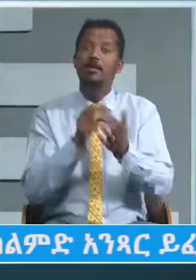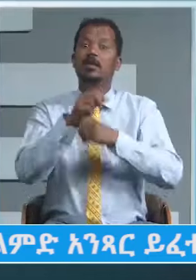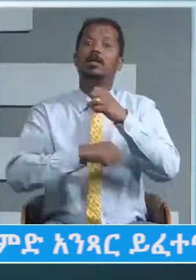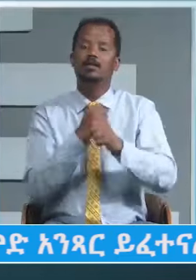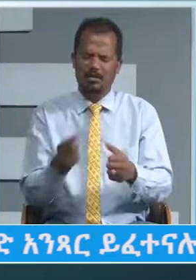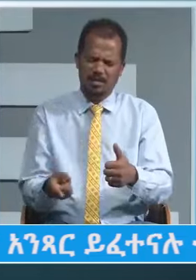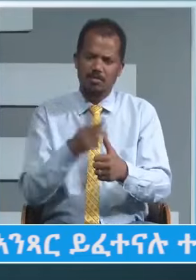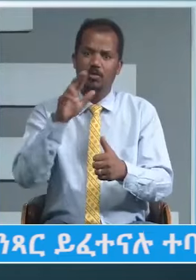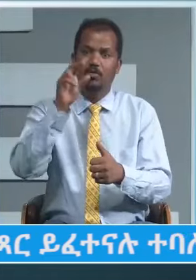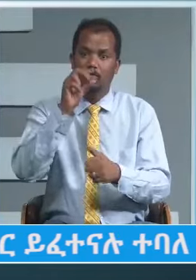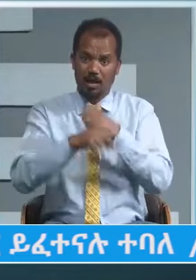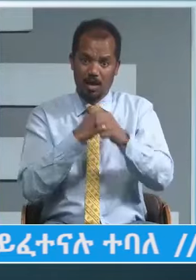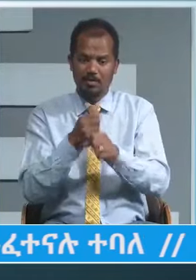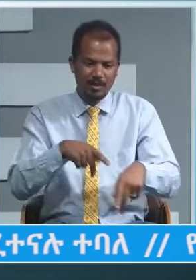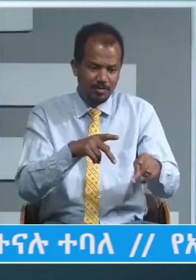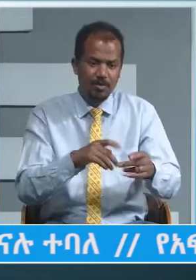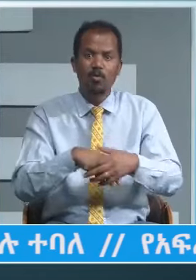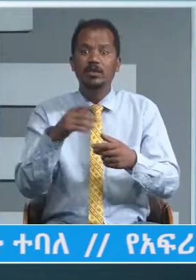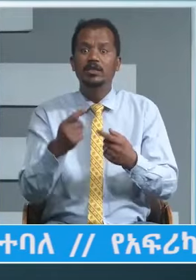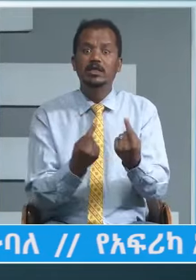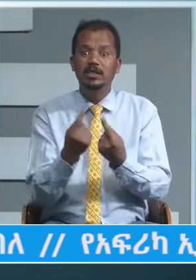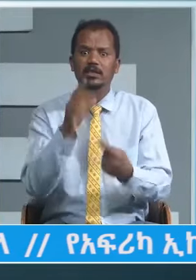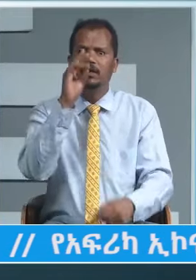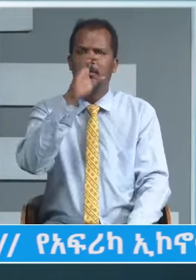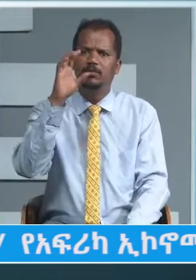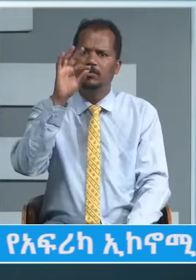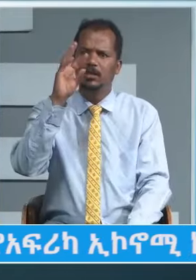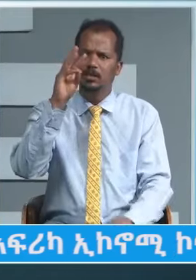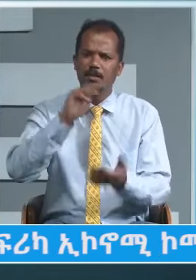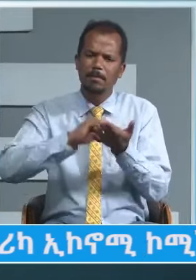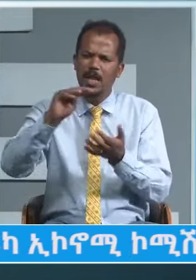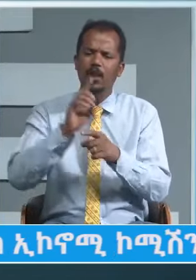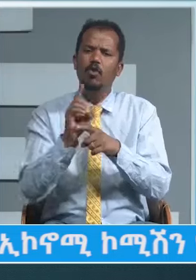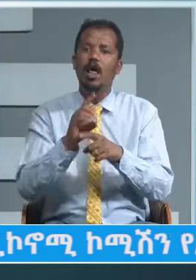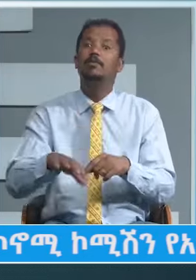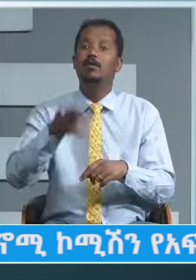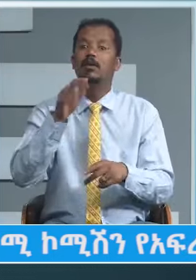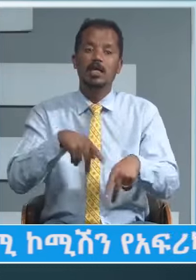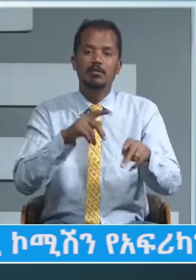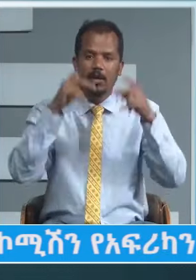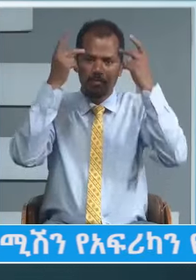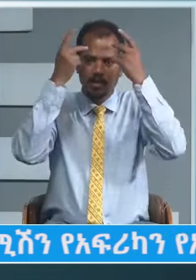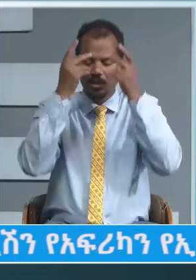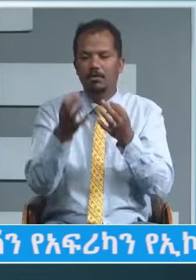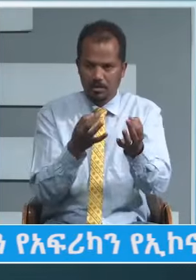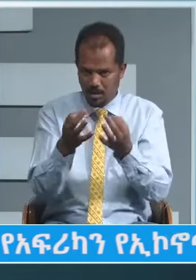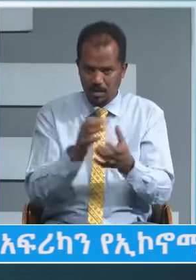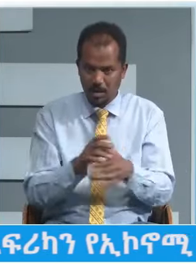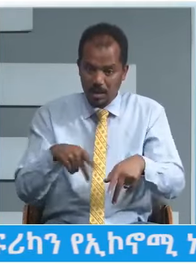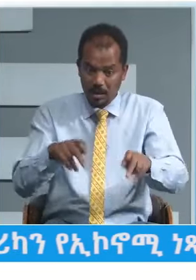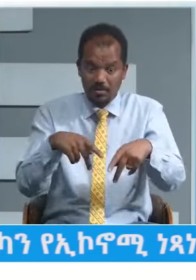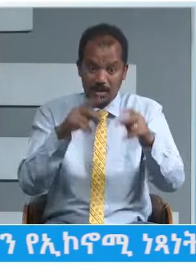በ2017 በጀት ዓመት የመጀመሪያው ሩብ ዓመት ከግብርና ወጪ ንግድ 796 ሚሊዮን ዶላር መገኘቱን የግብርና ሚኒስቴር